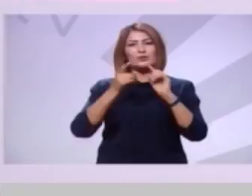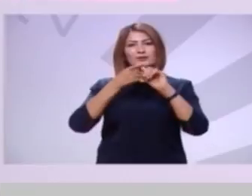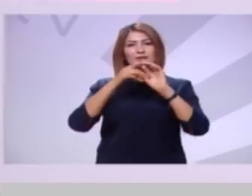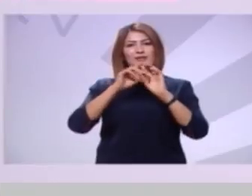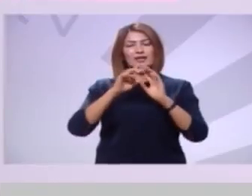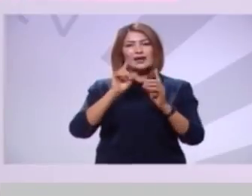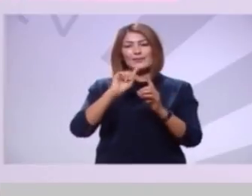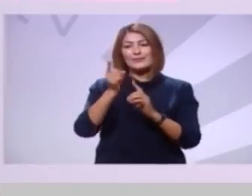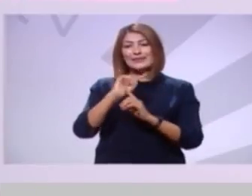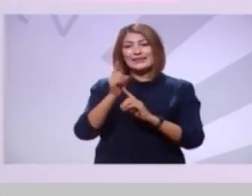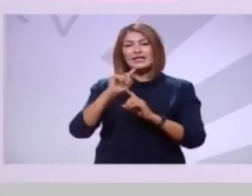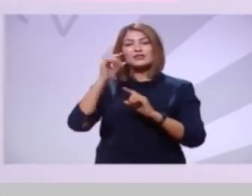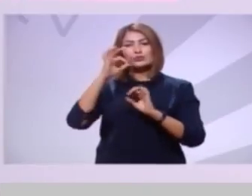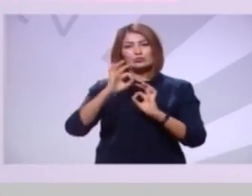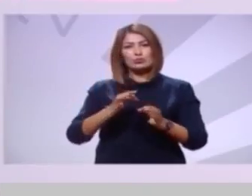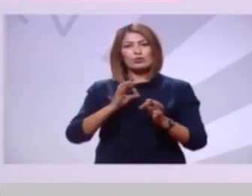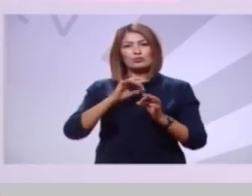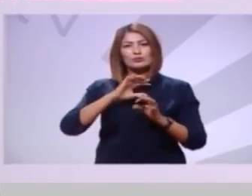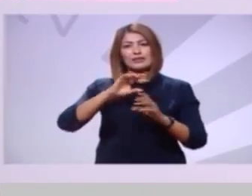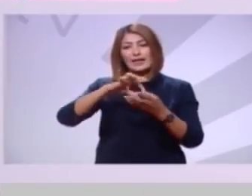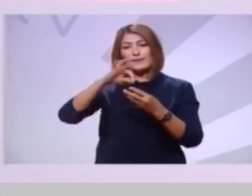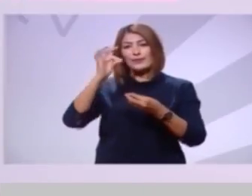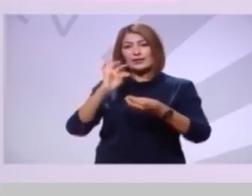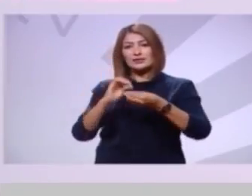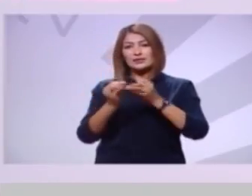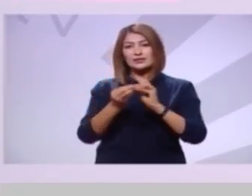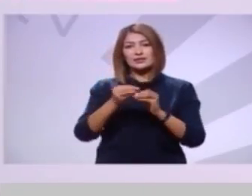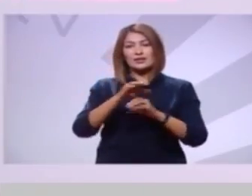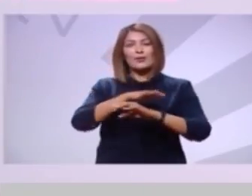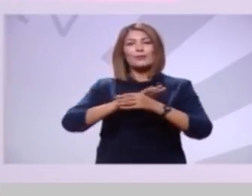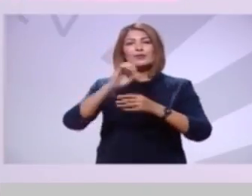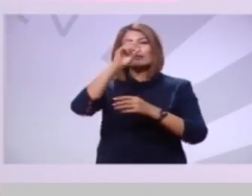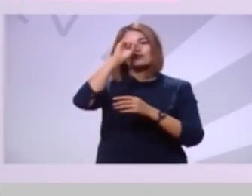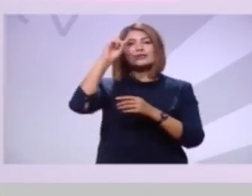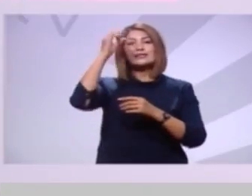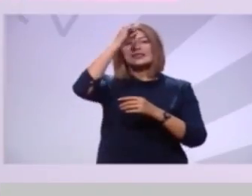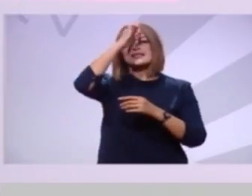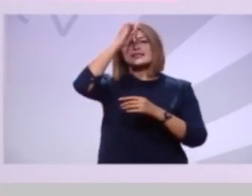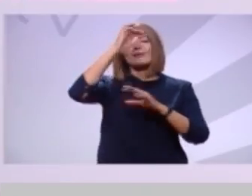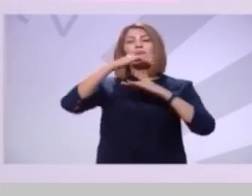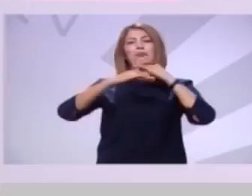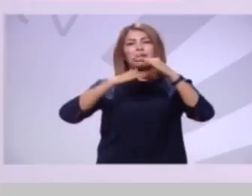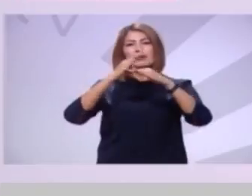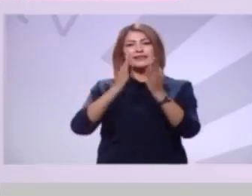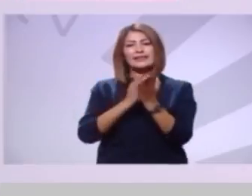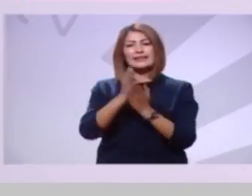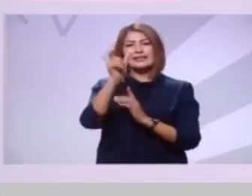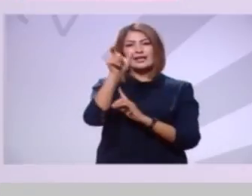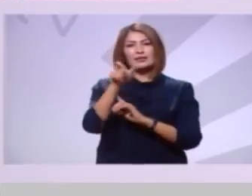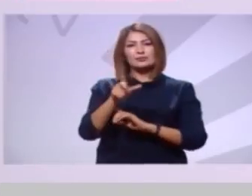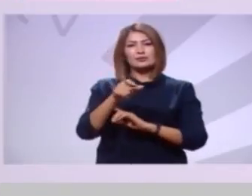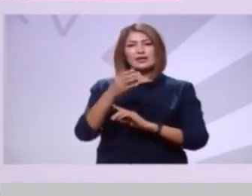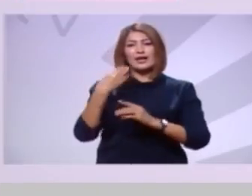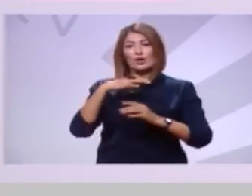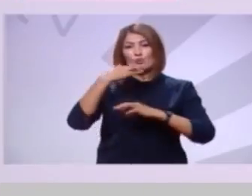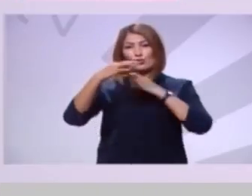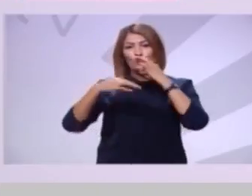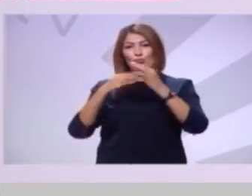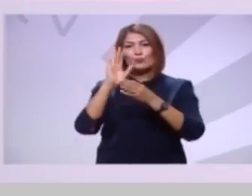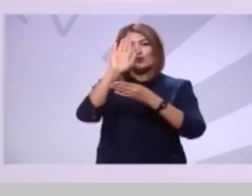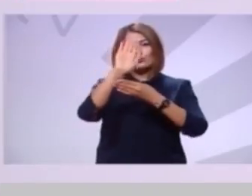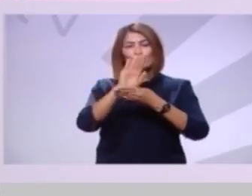من هذا الموقع من اجل جندوبه تريد التنميه حقيقيه اليوم تواجه مره اخرى